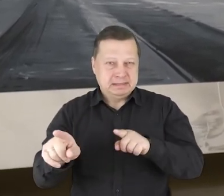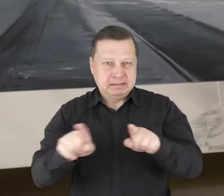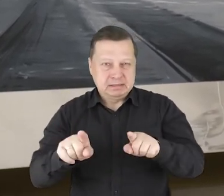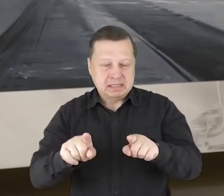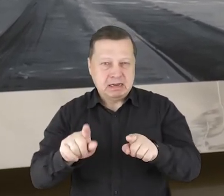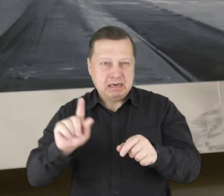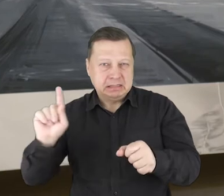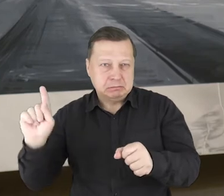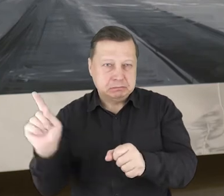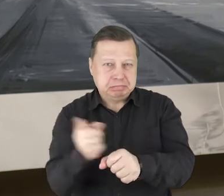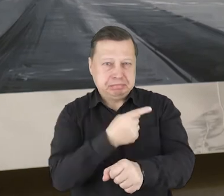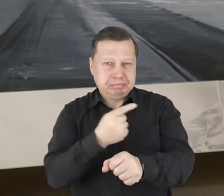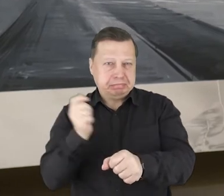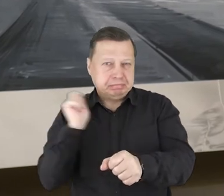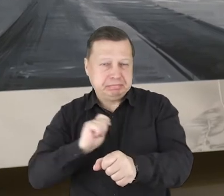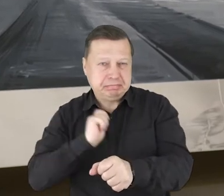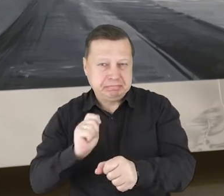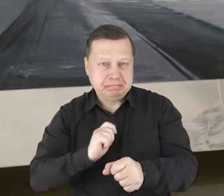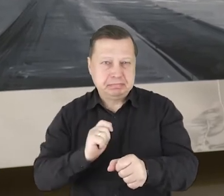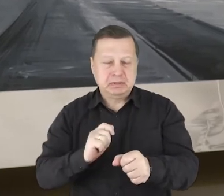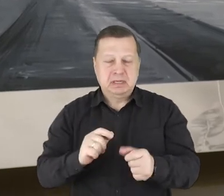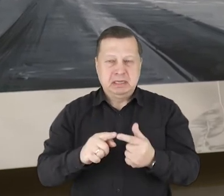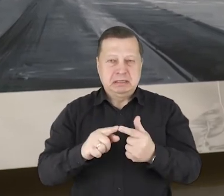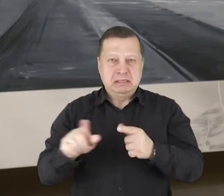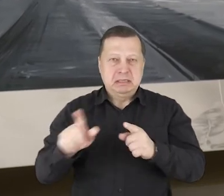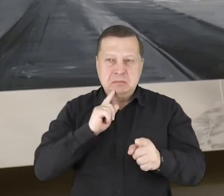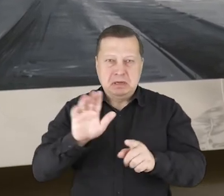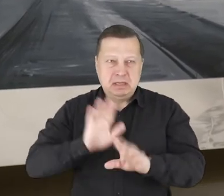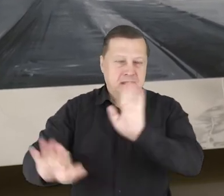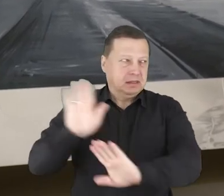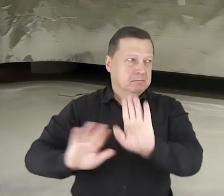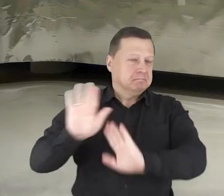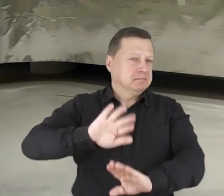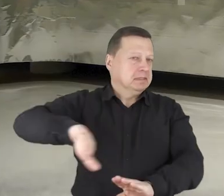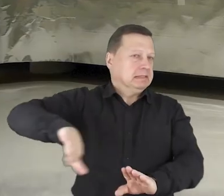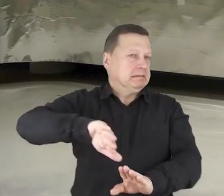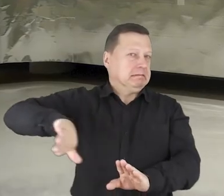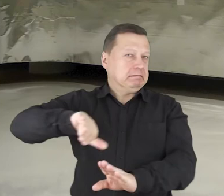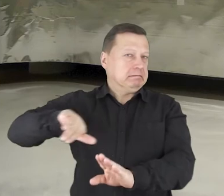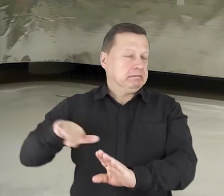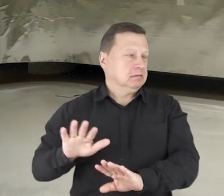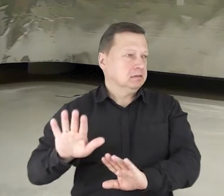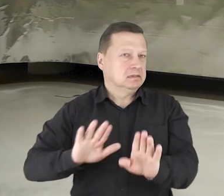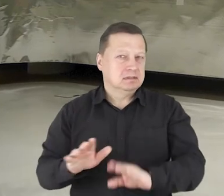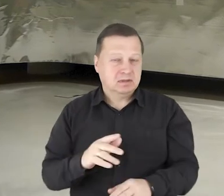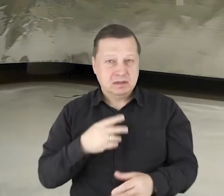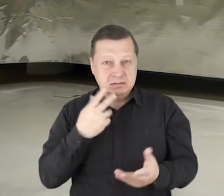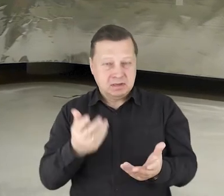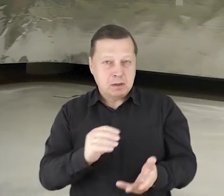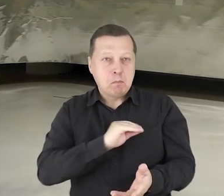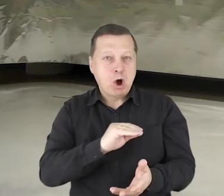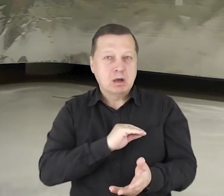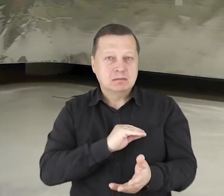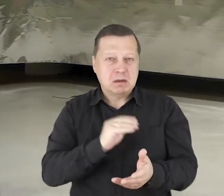ślady zagłady, ślady wypierania, ślady takiego